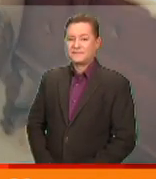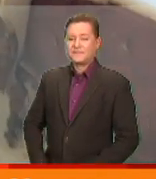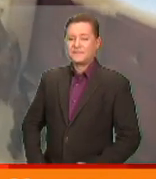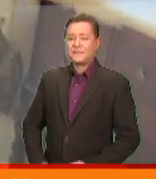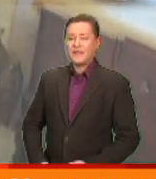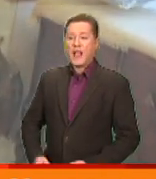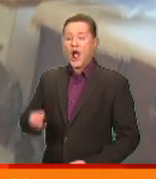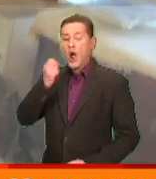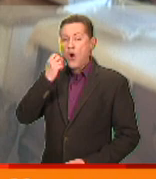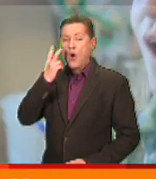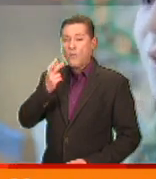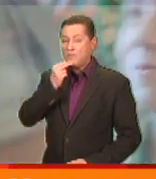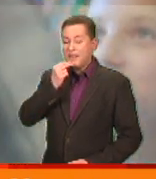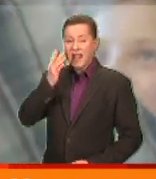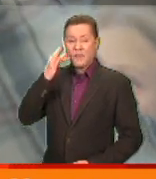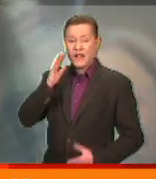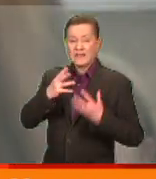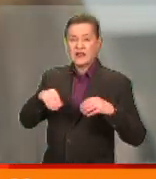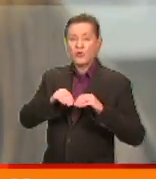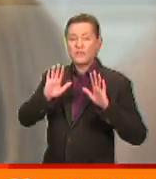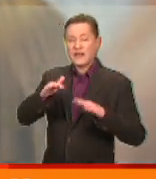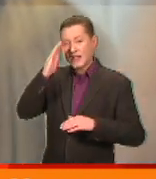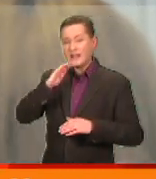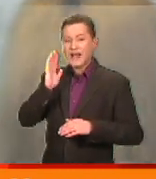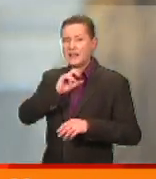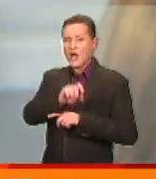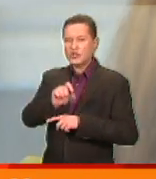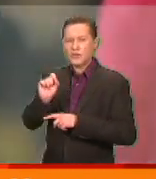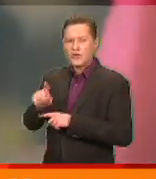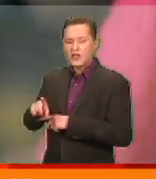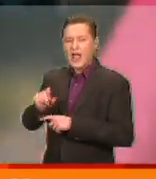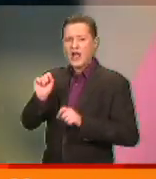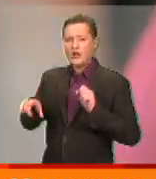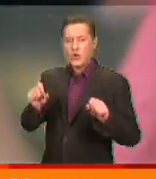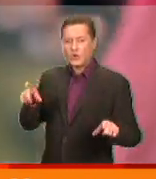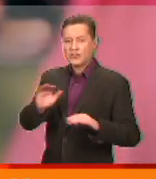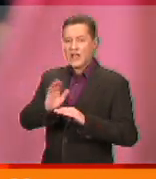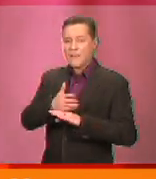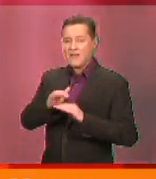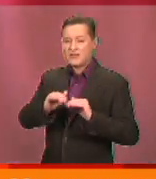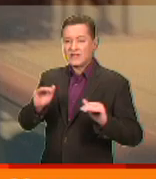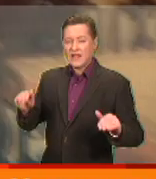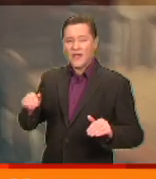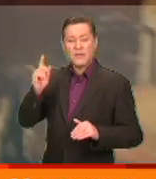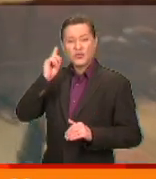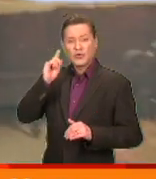Буденний обід американської родини, однак щойно тато розподіляє доручення між дітлахами, чуємо дуже знайомі